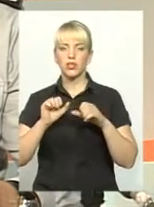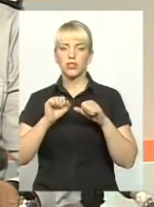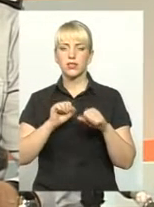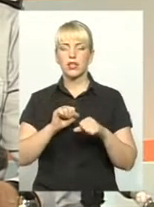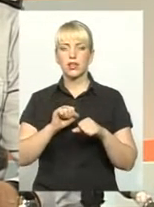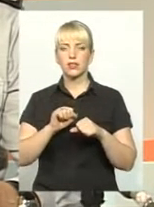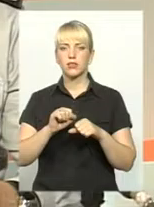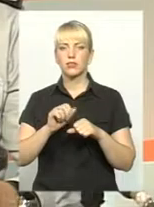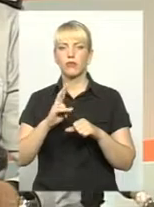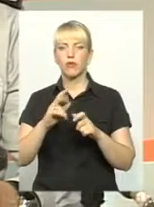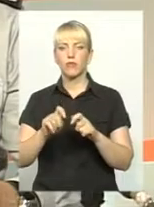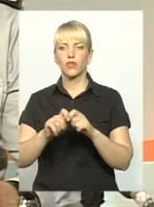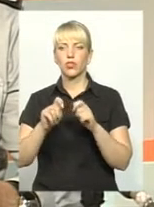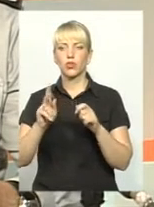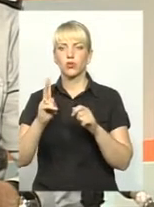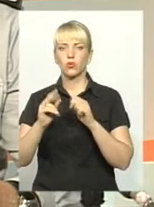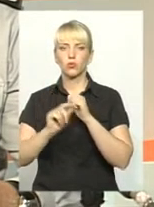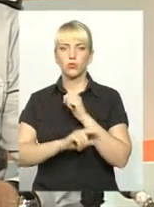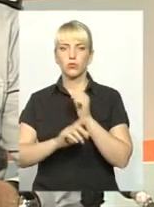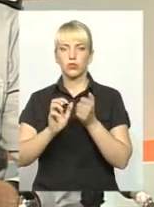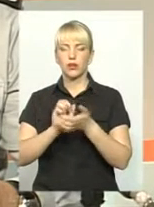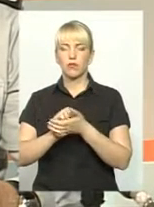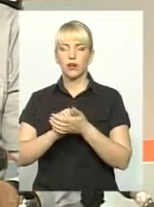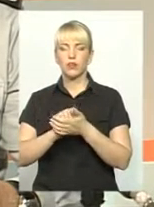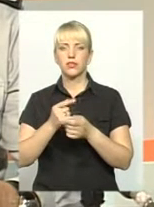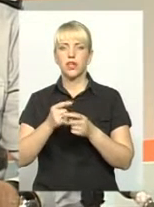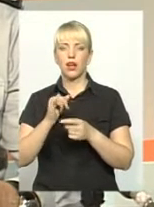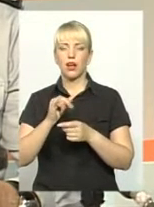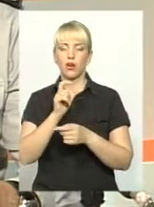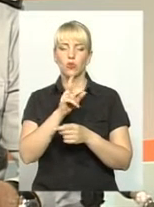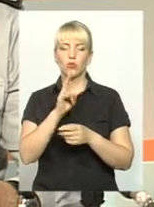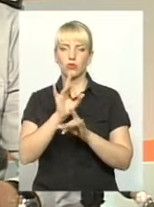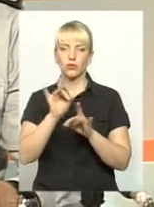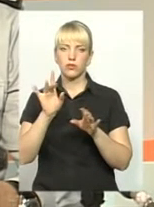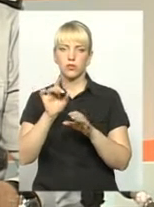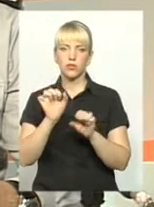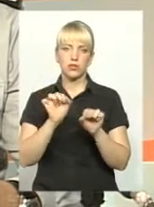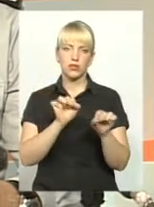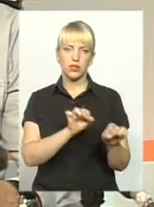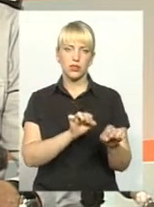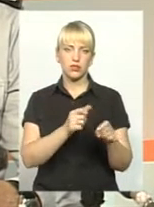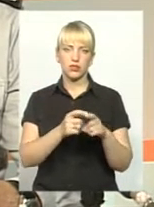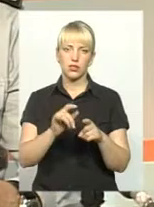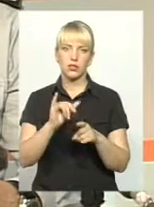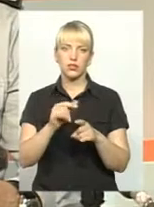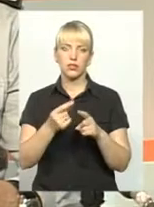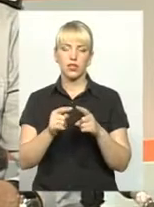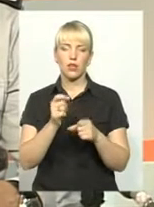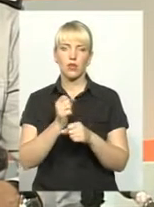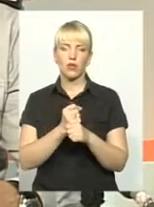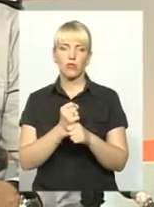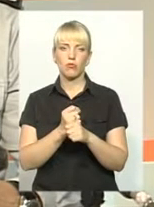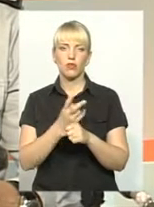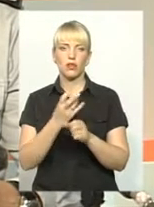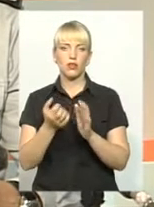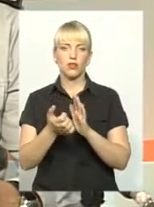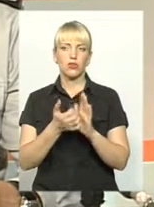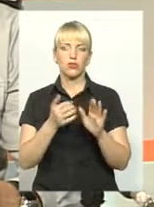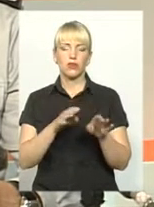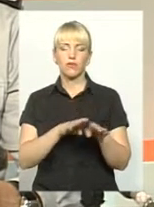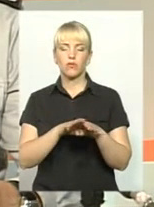інших діянь. Але, як на мене, сьогодні ця робота організовується на недостатньому рівні.